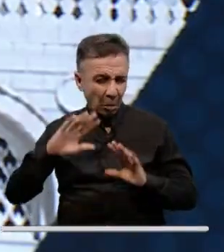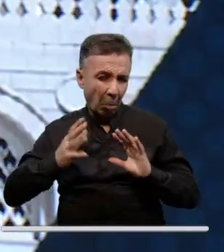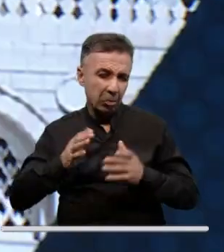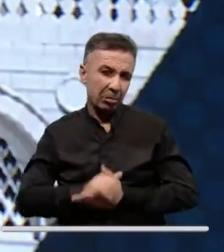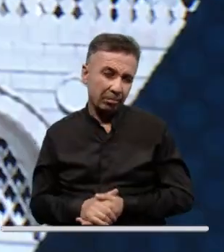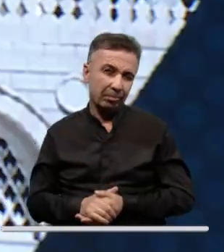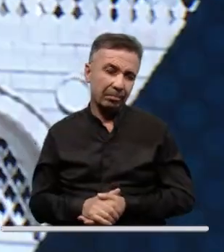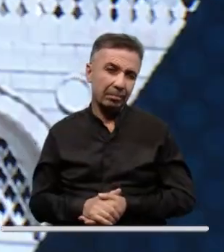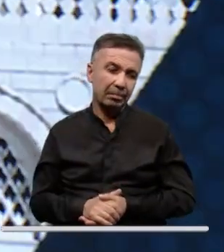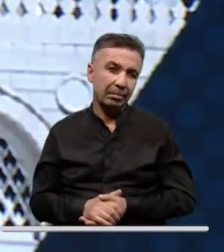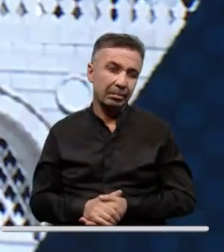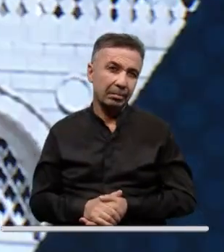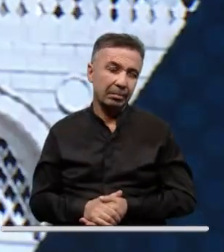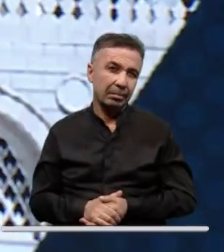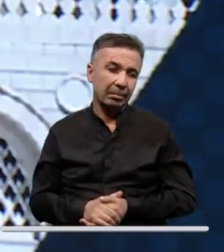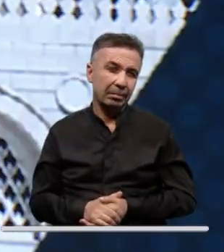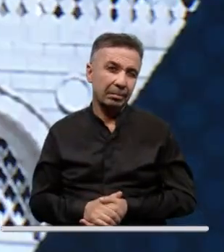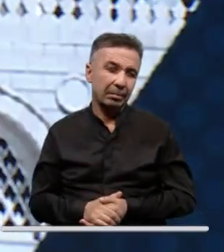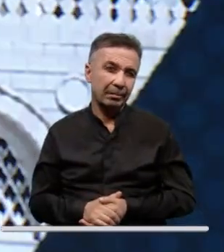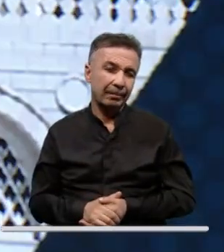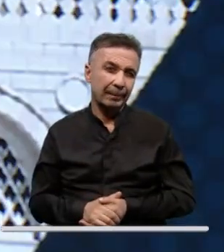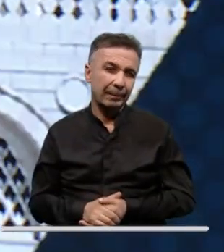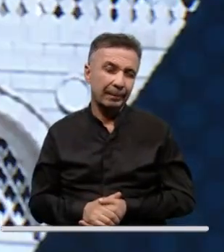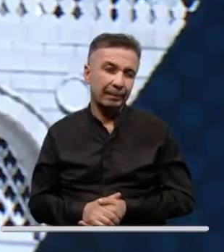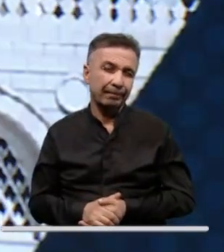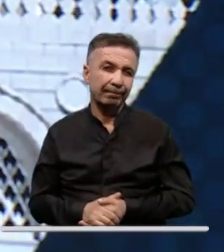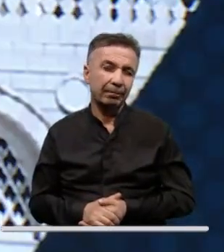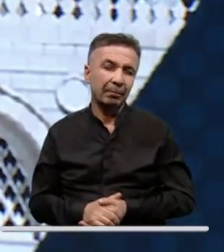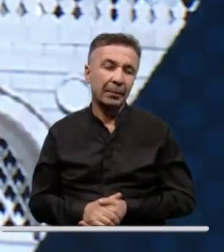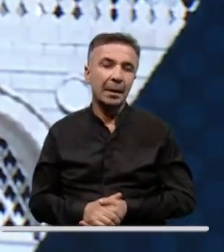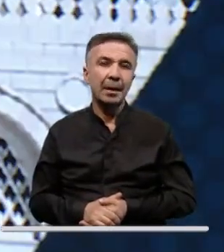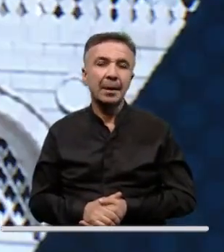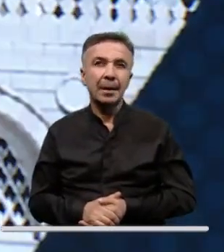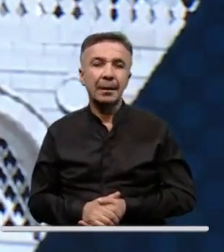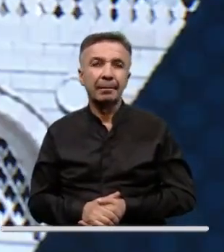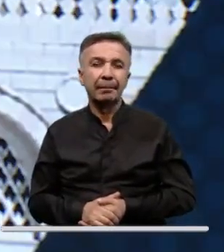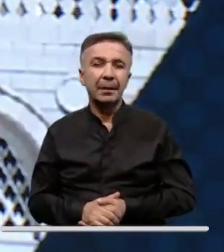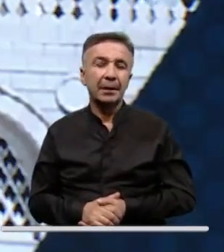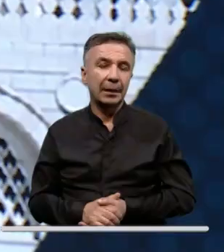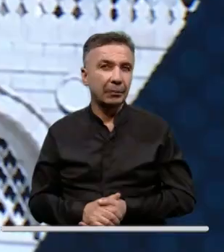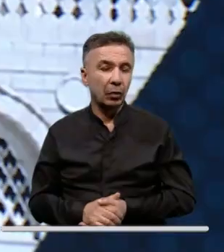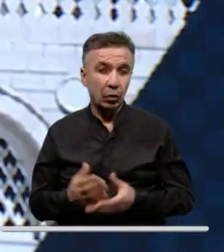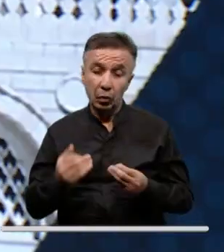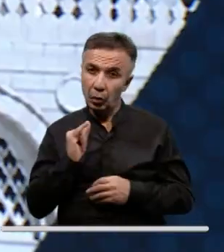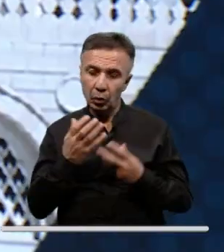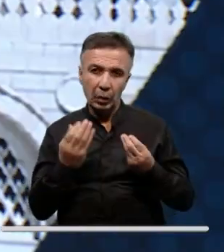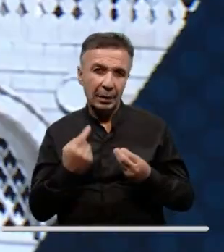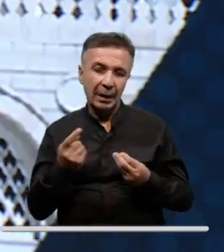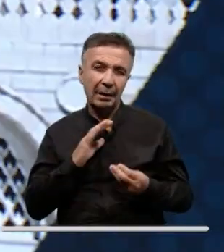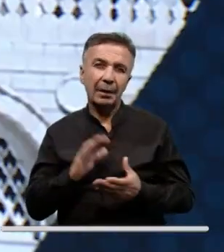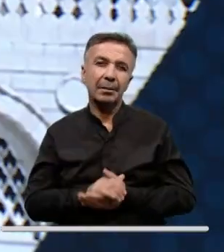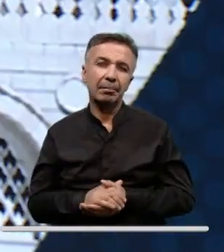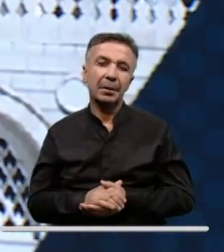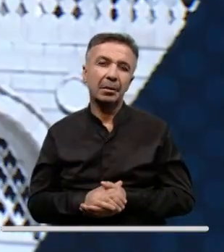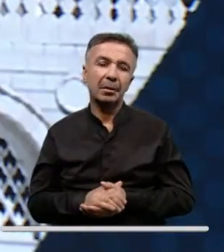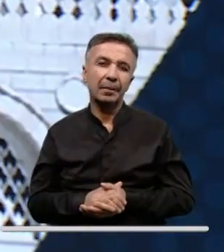aynen benim söylemek istediğim de zaten buydu eee bir de daha kötüsü var sizin Biraz önce